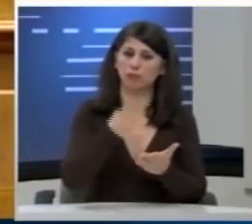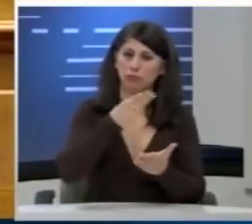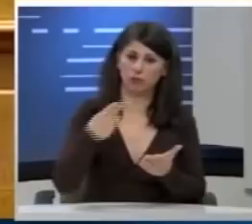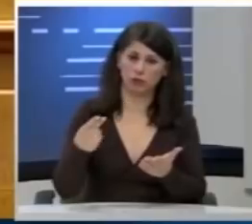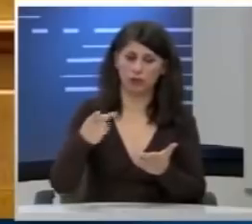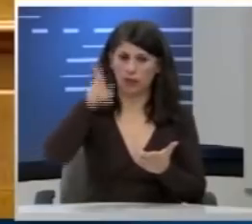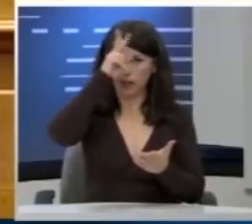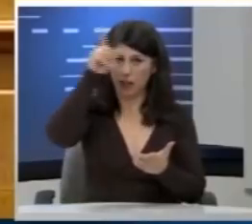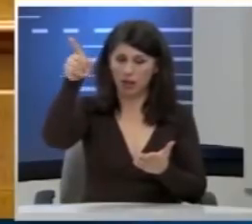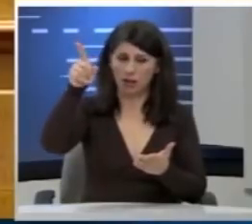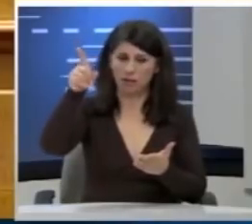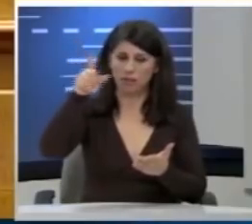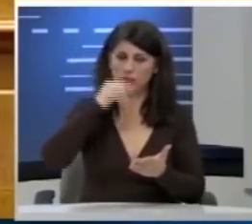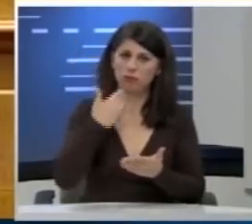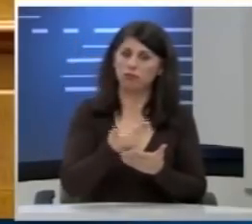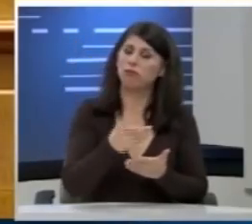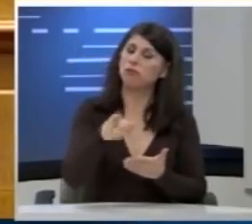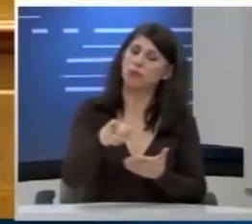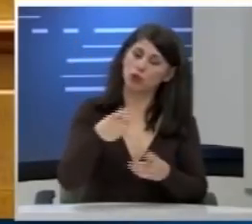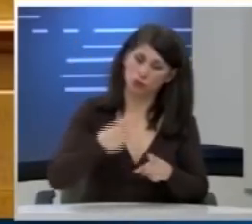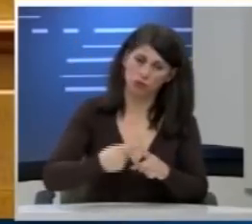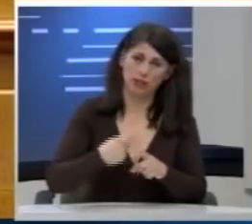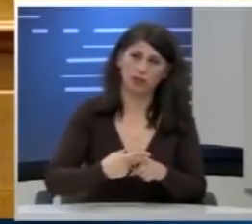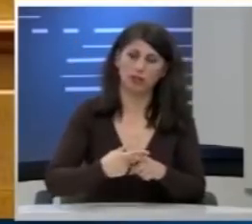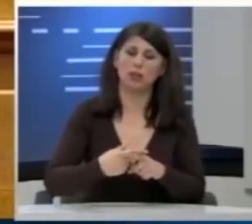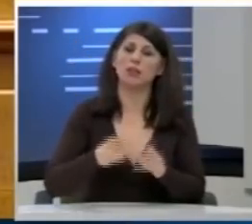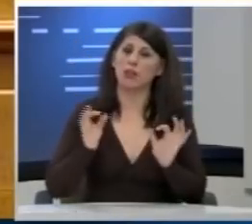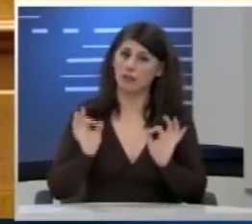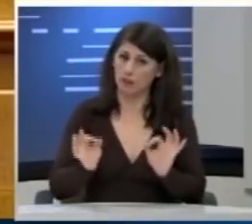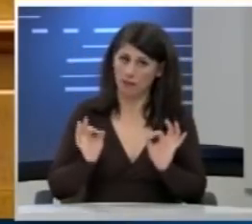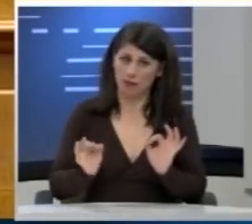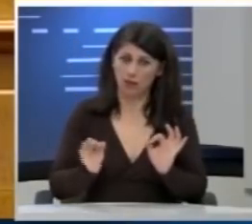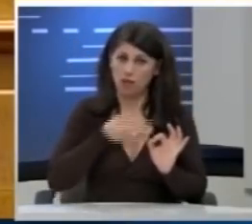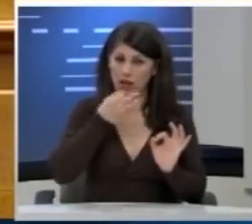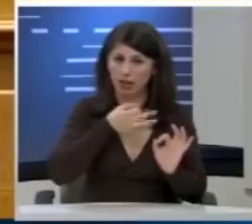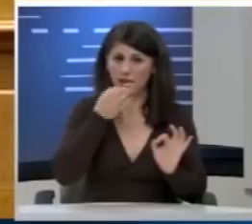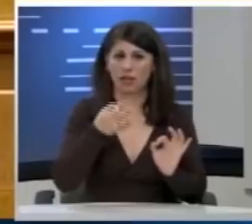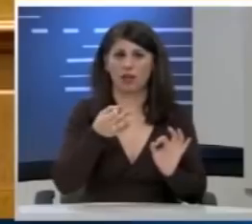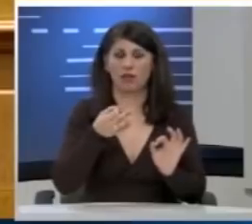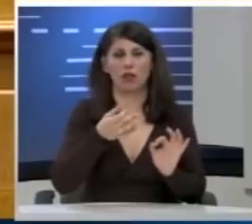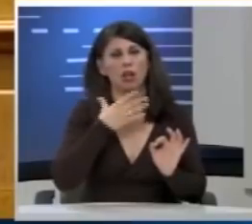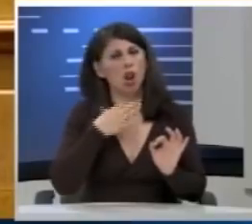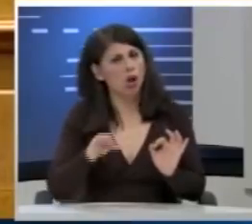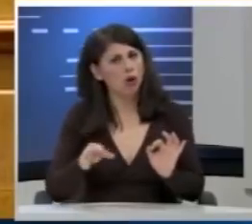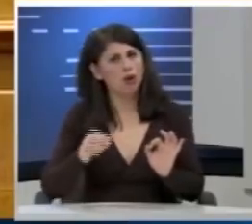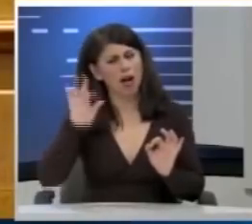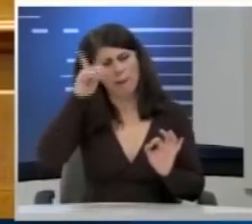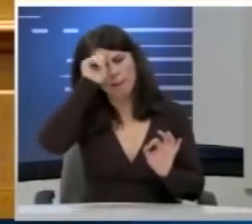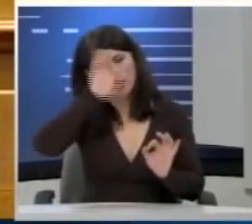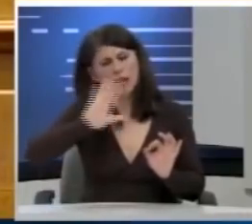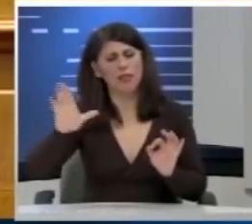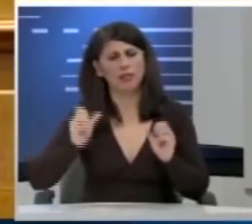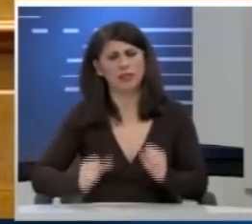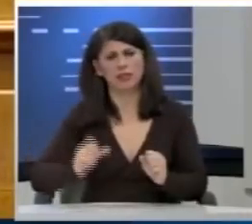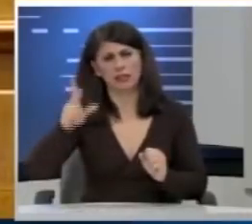ζήτημα των γερμανικών οφειλών προς τον ελληνικό λαό και η οποία βεβαίως αναφορά και λόγω της απαράδεκτης στάσης